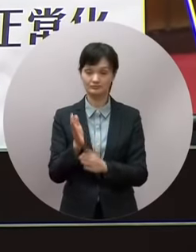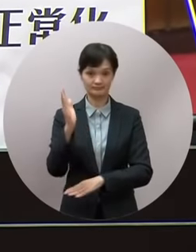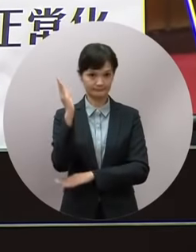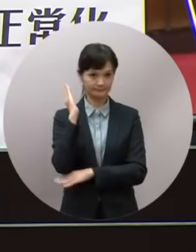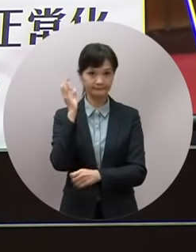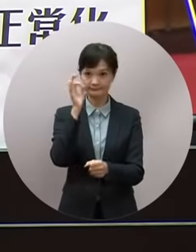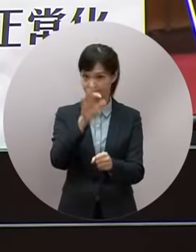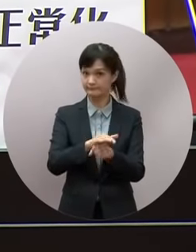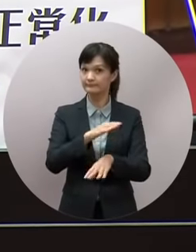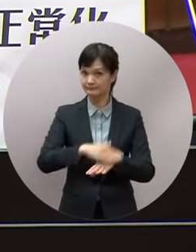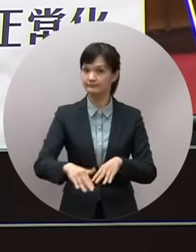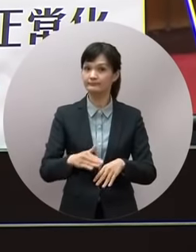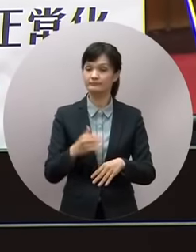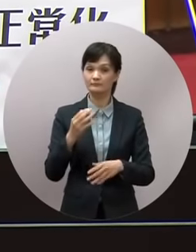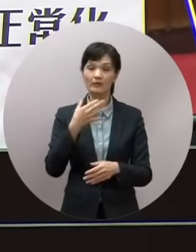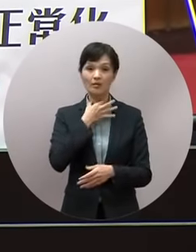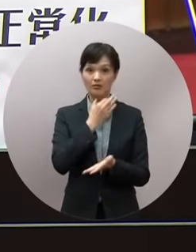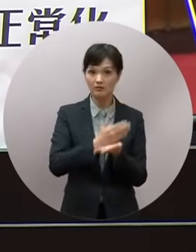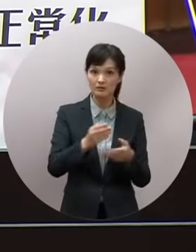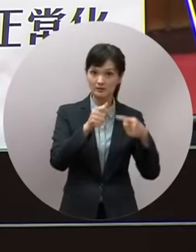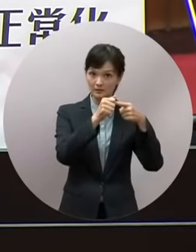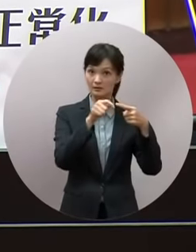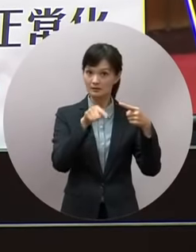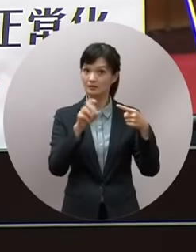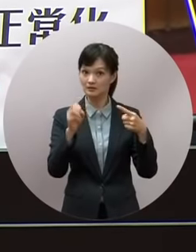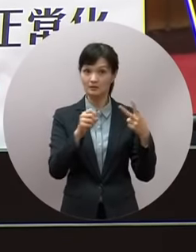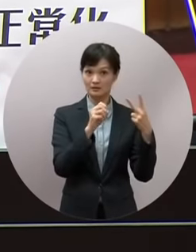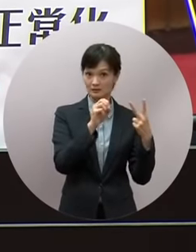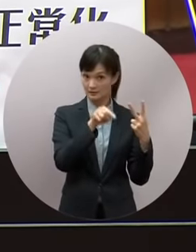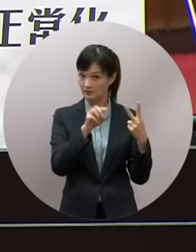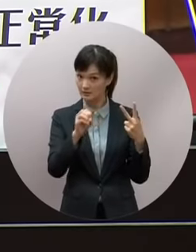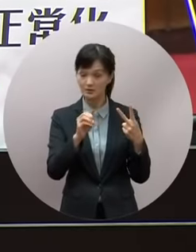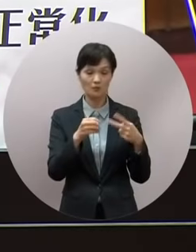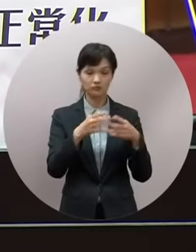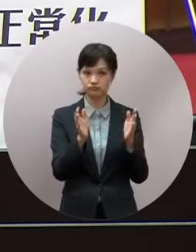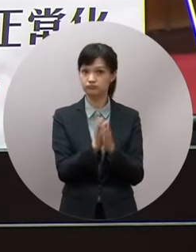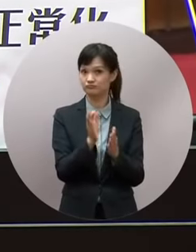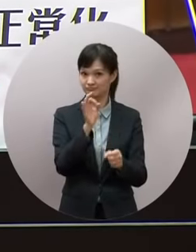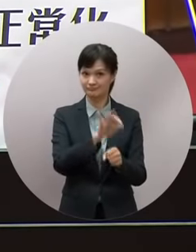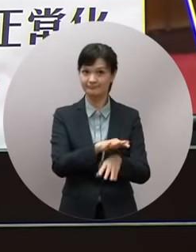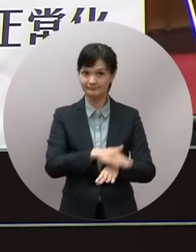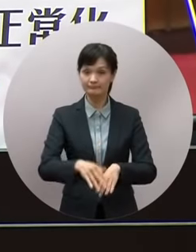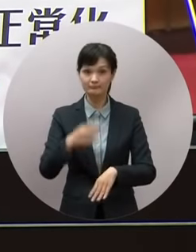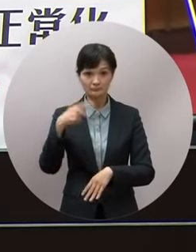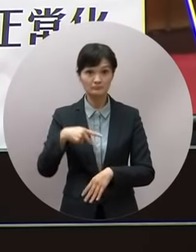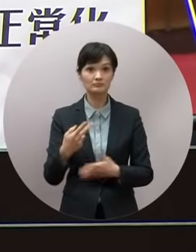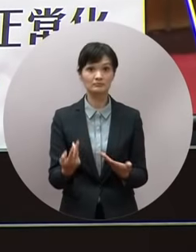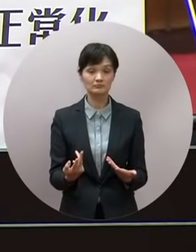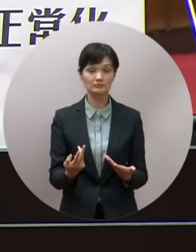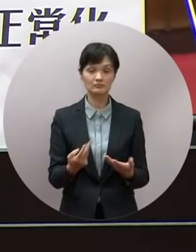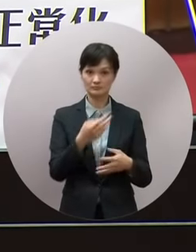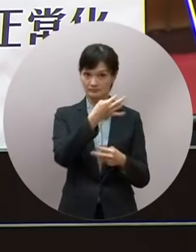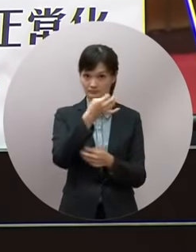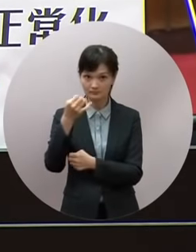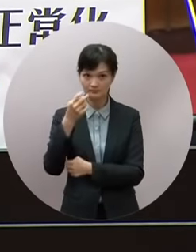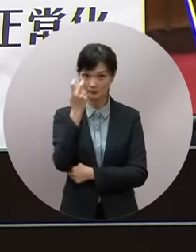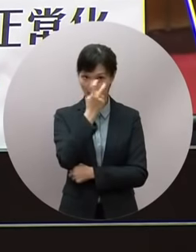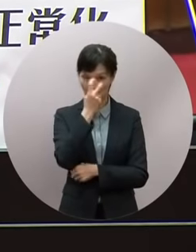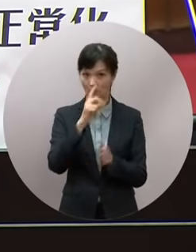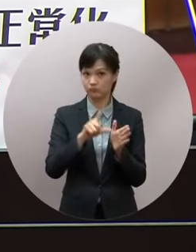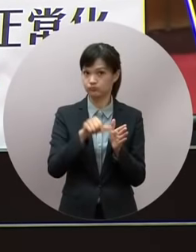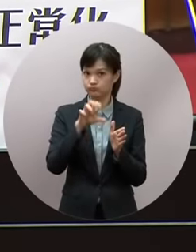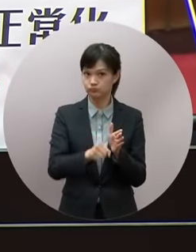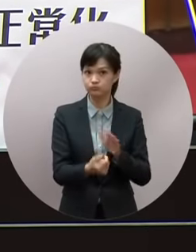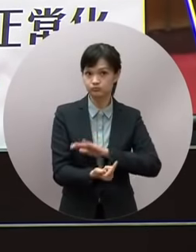2.0 都长期来协助各校来做。而大学防疫的黄金时间，检疫的黄金时间